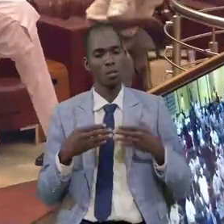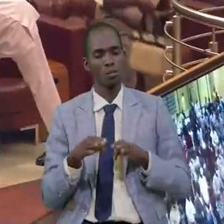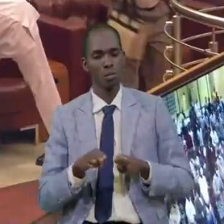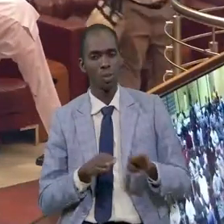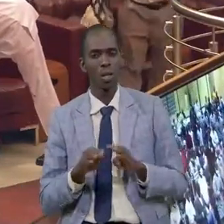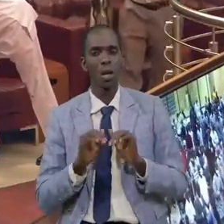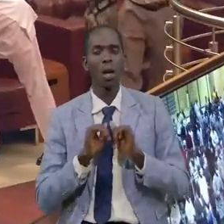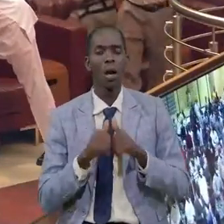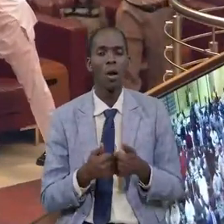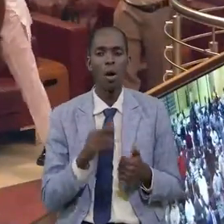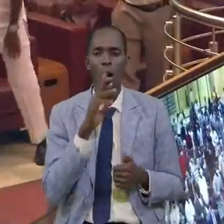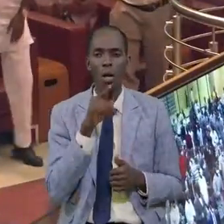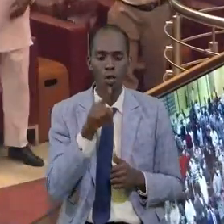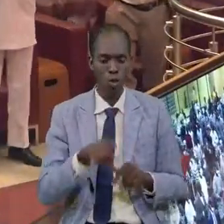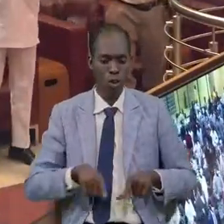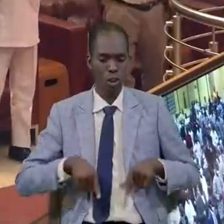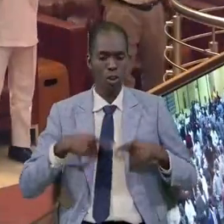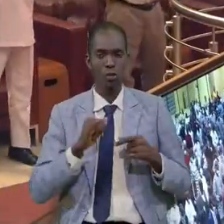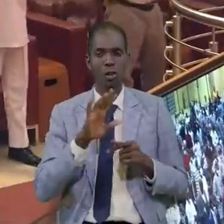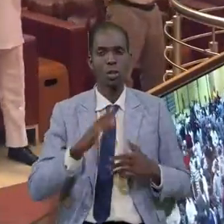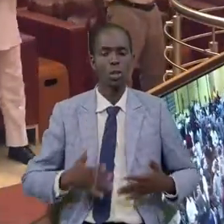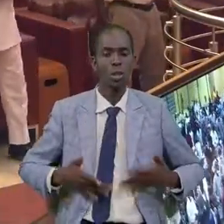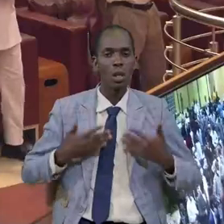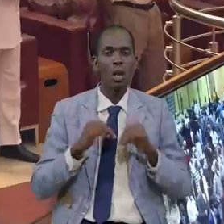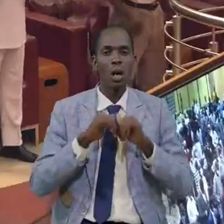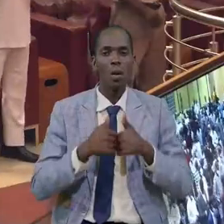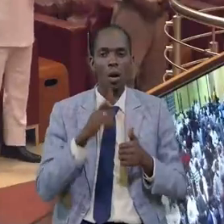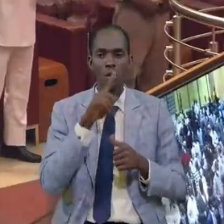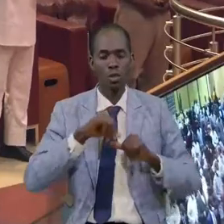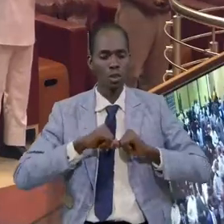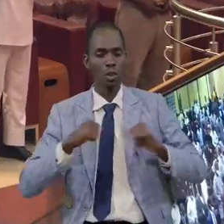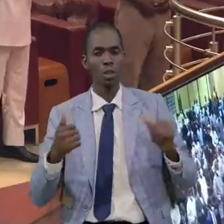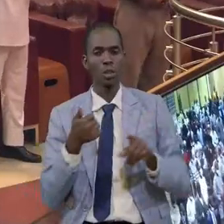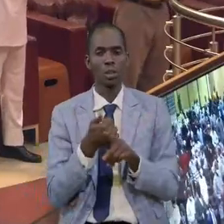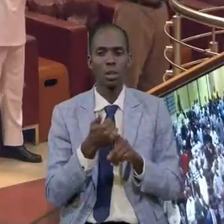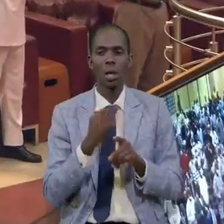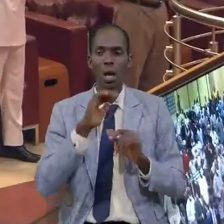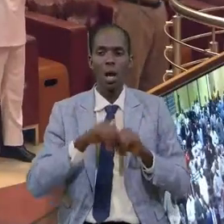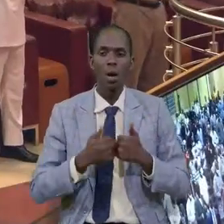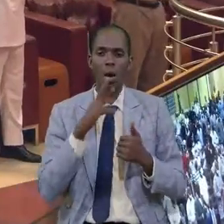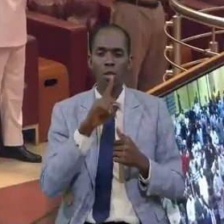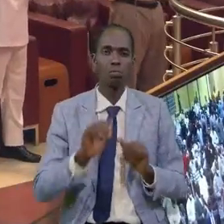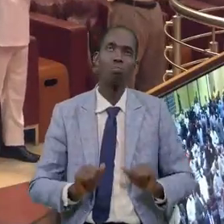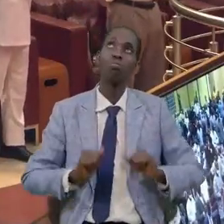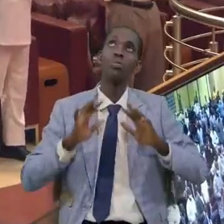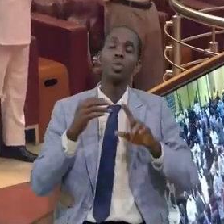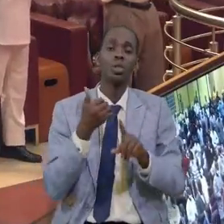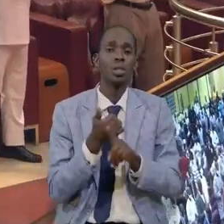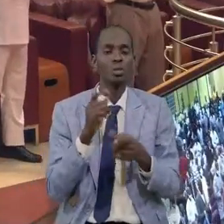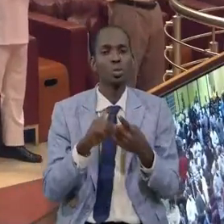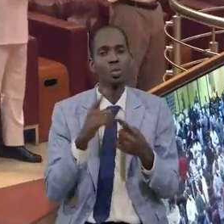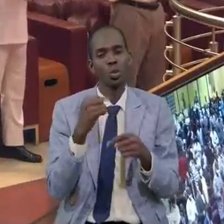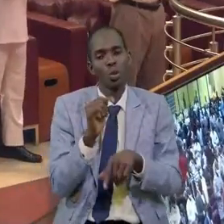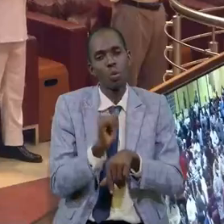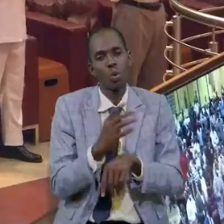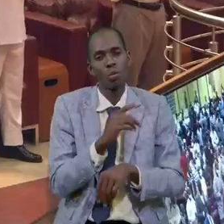disposition, examinez votre style de vie. Comment menez-vous votre vie? Alors, comment renoncer à vous-même?